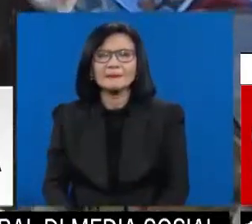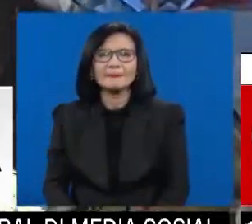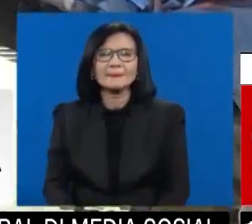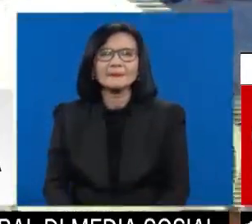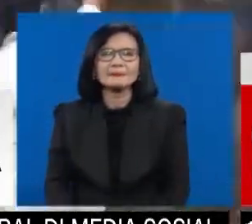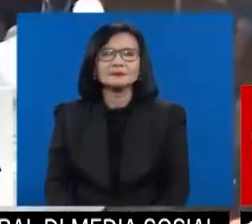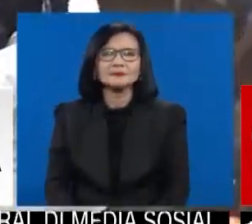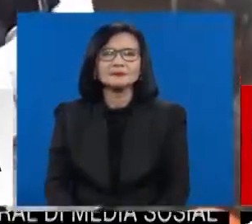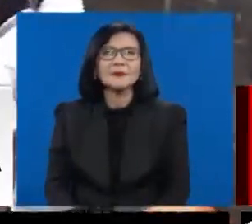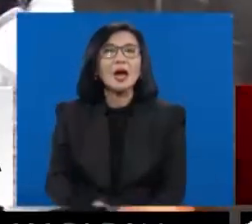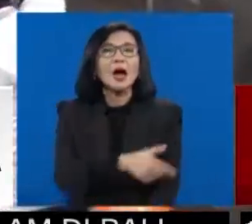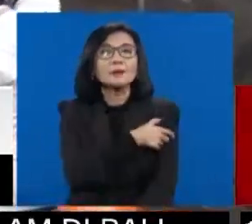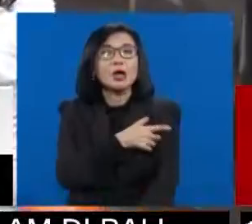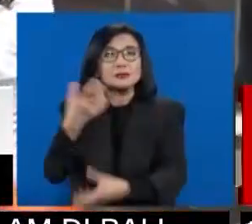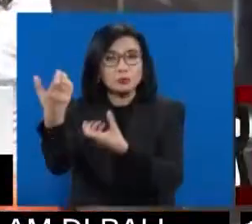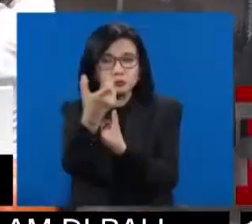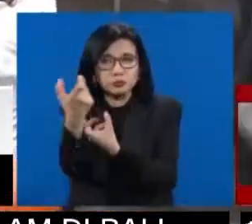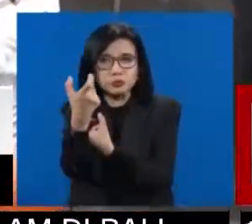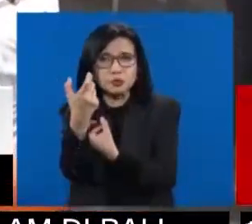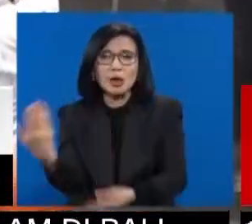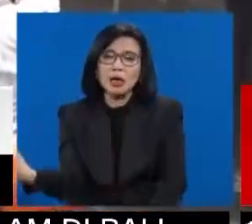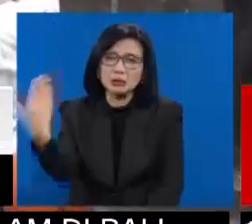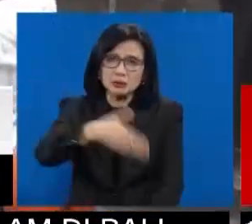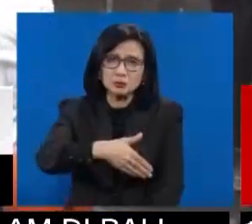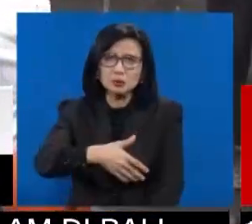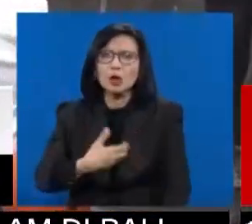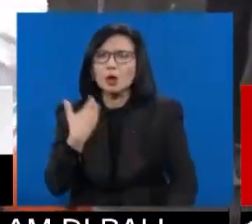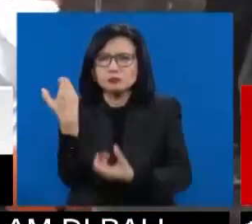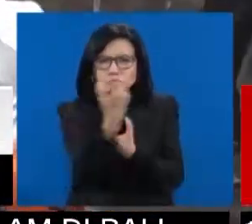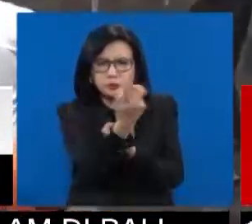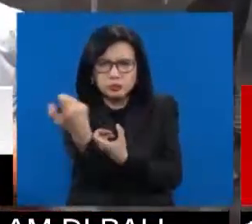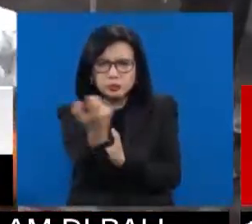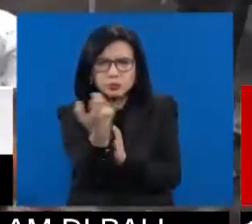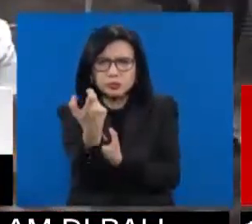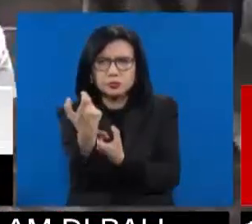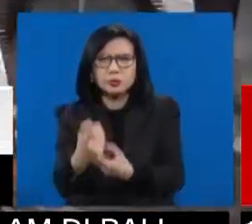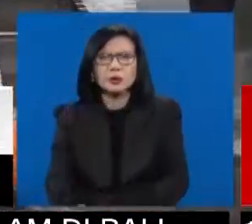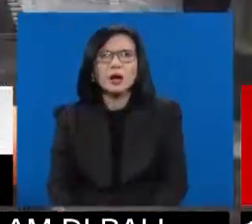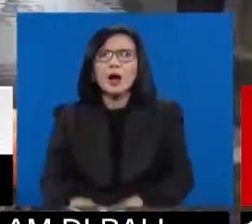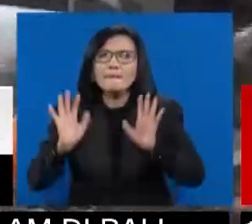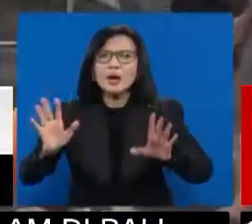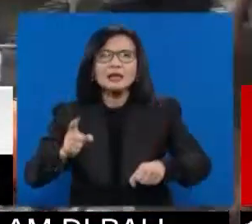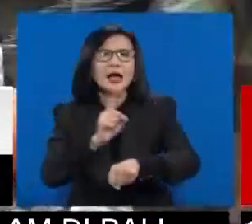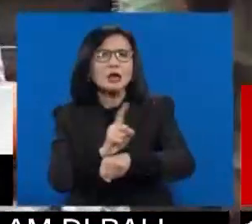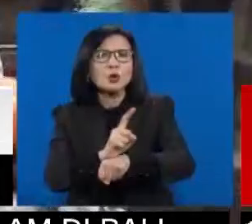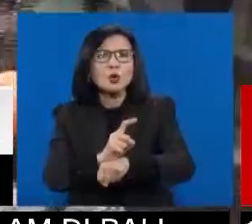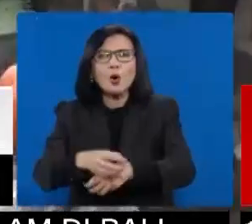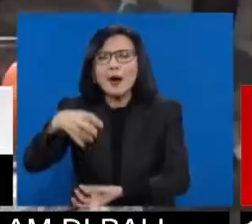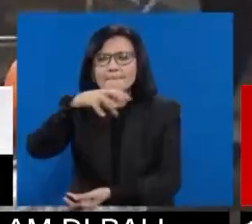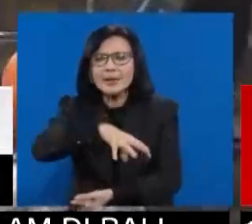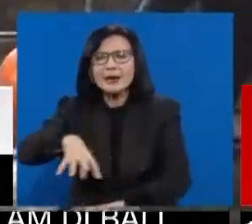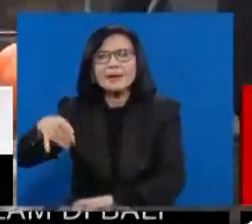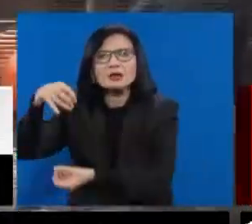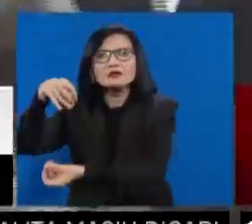merah. Petugas pemadam kebakaran yang tiba di lokasi langsung berjibaku memadamkan api yang membakar puluhan kios souvenir. Meski